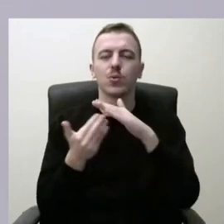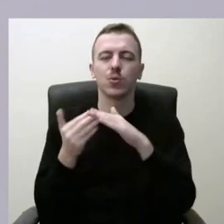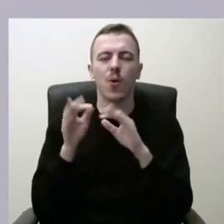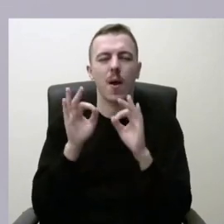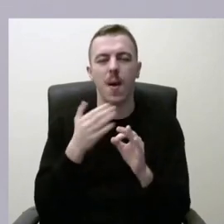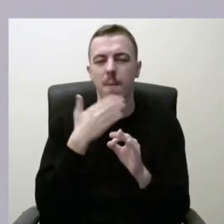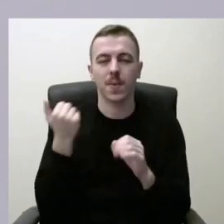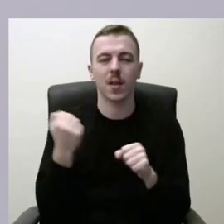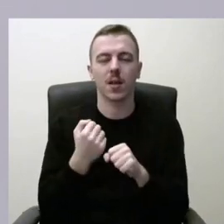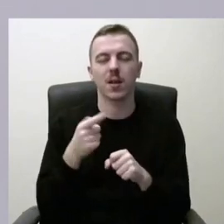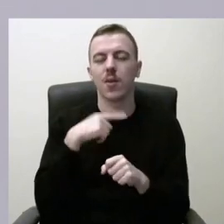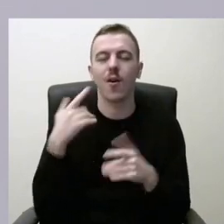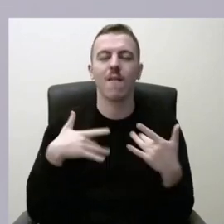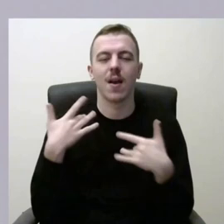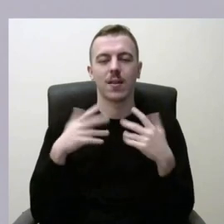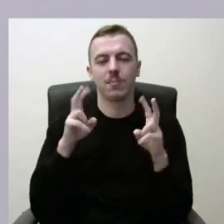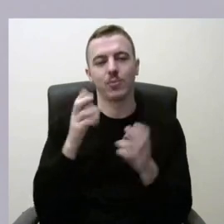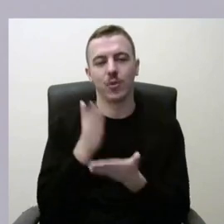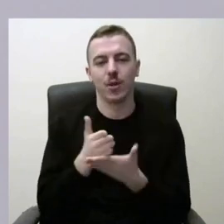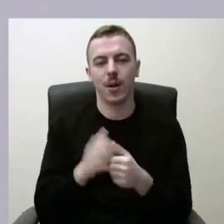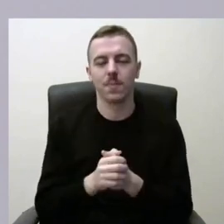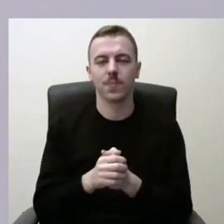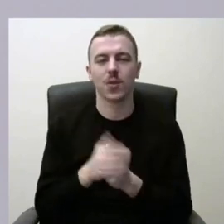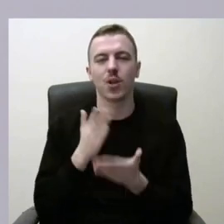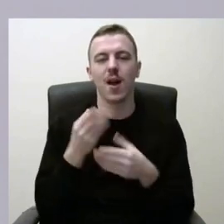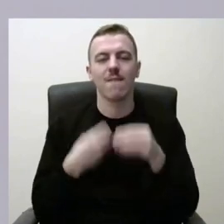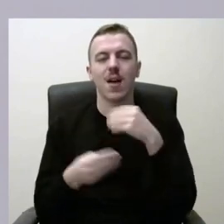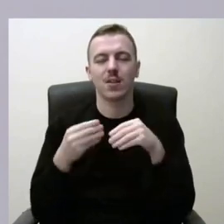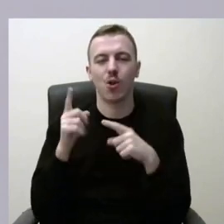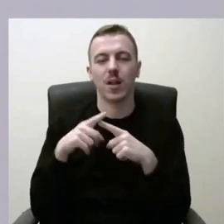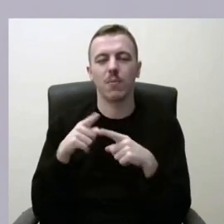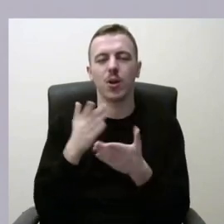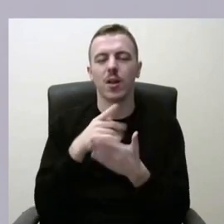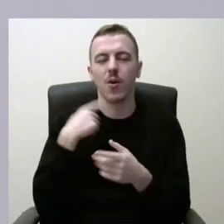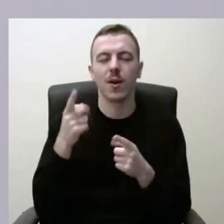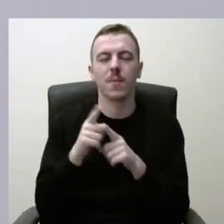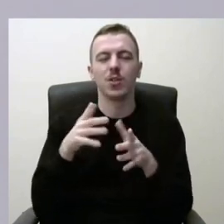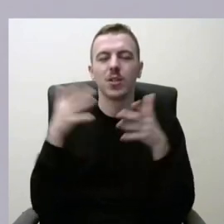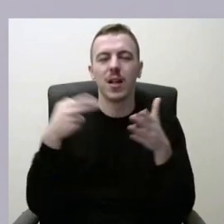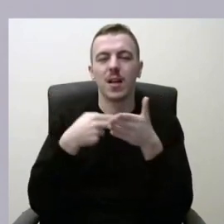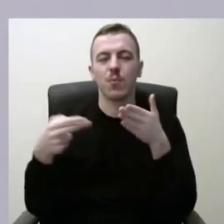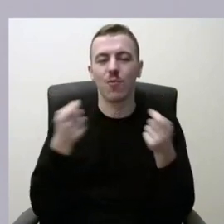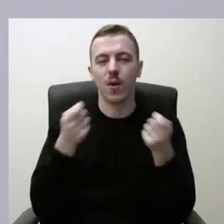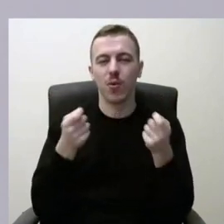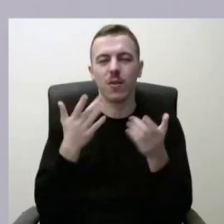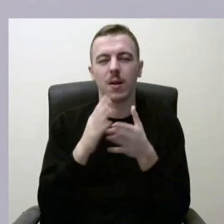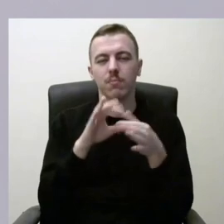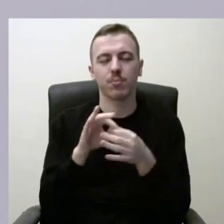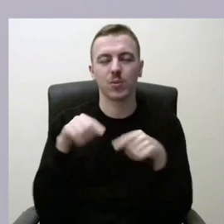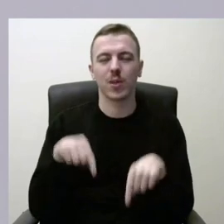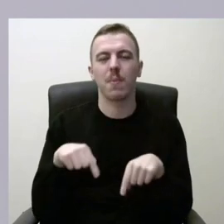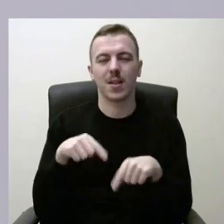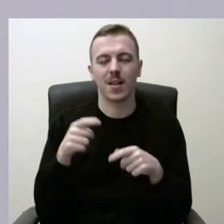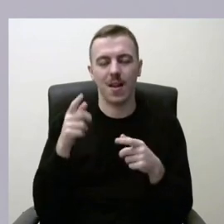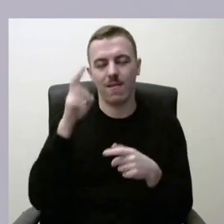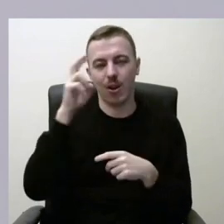dažnai imituojama. Yra verslo taryba, kurie sudaro stambiųjų įmonių vadovai ir susiję su dabartinė valdžia. Kur